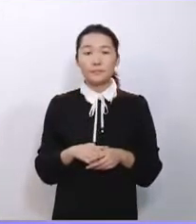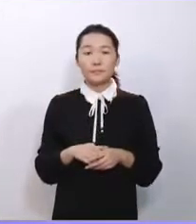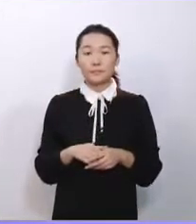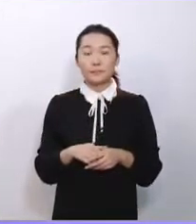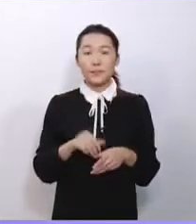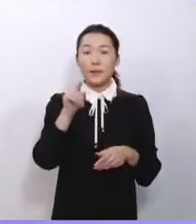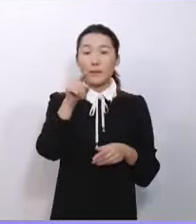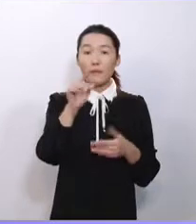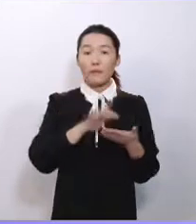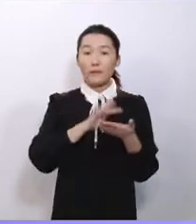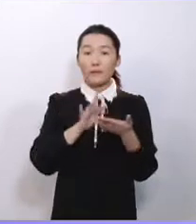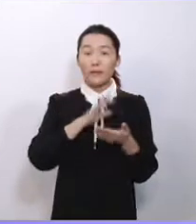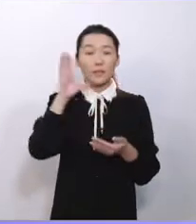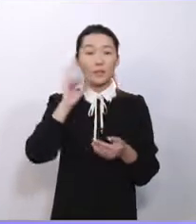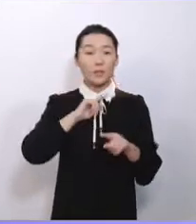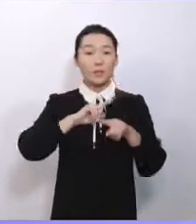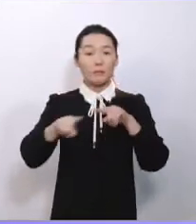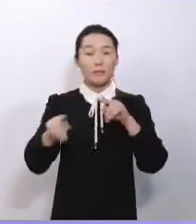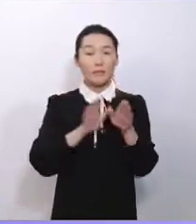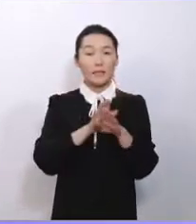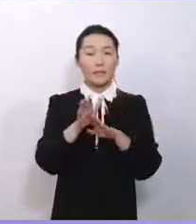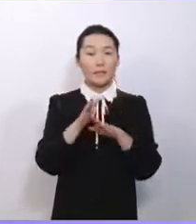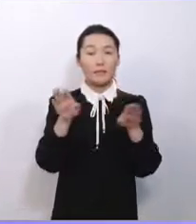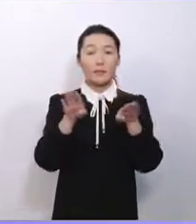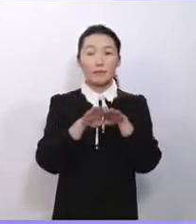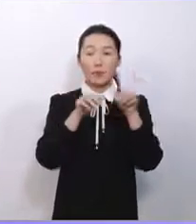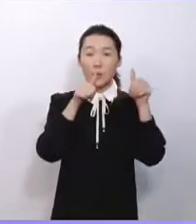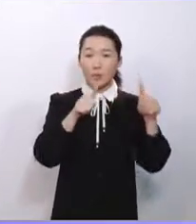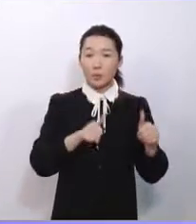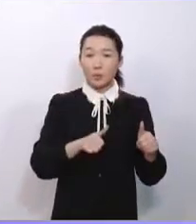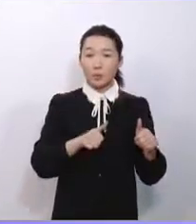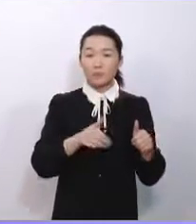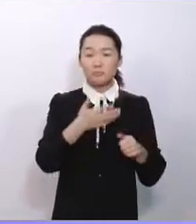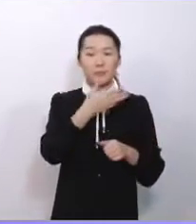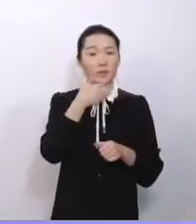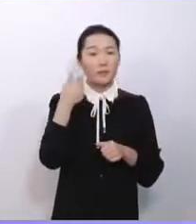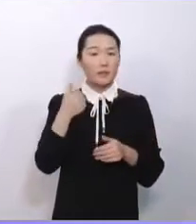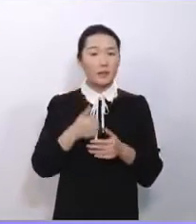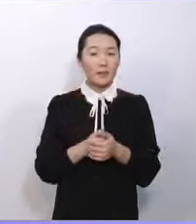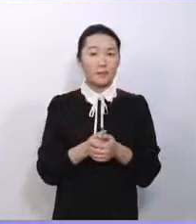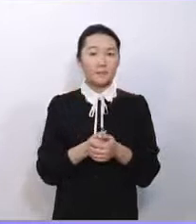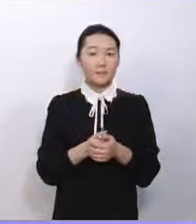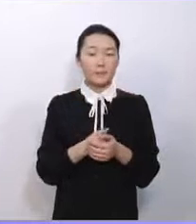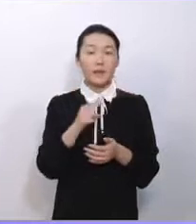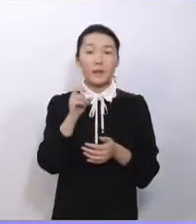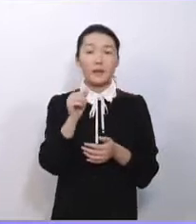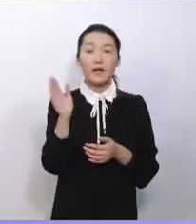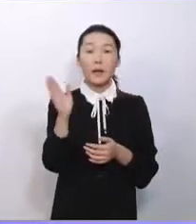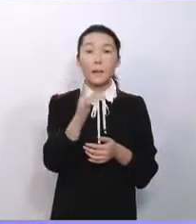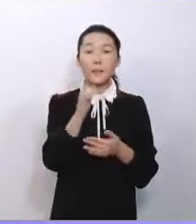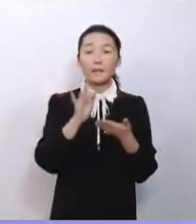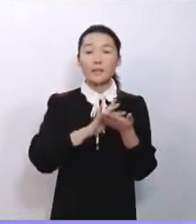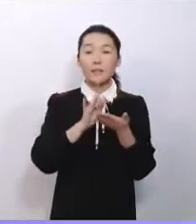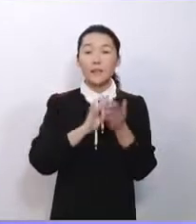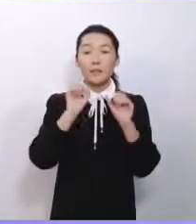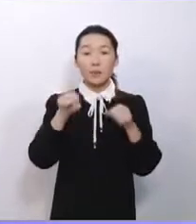Вы в тетради сможете быстро сделать такой рисунок? Нет, ребята. Как мы в тетрадях